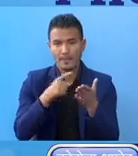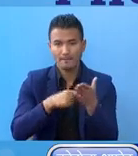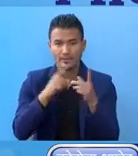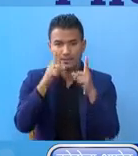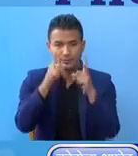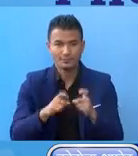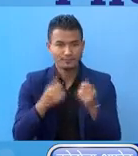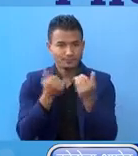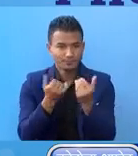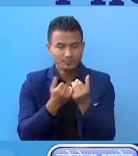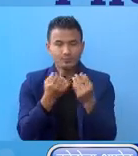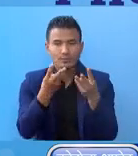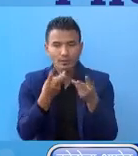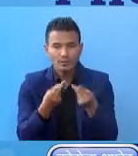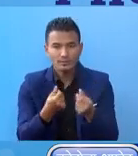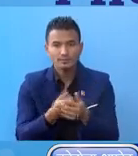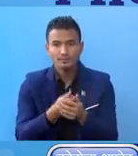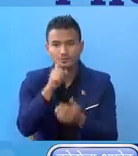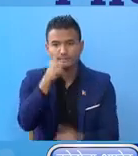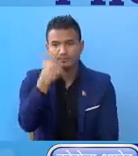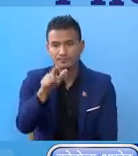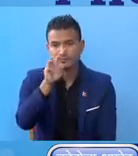एप्लिकेसन डाउनलोड गर्नेको संख्या